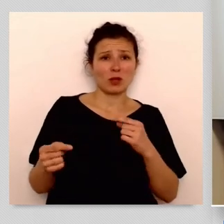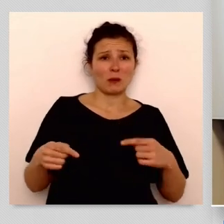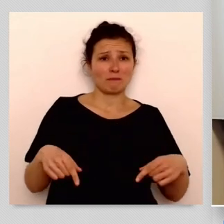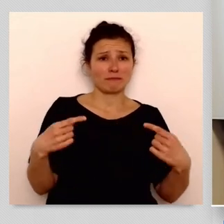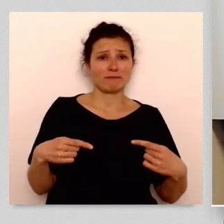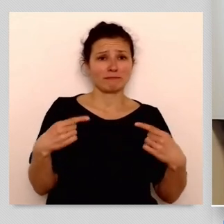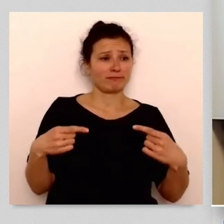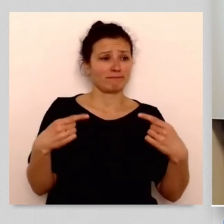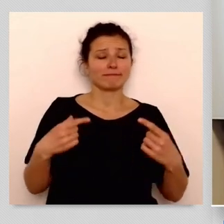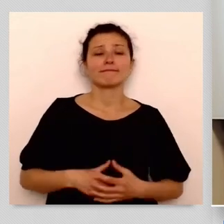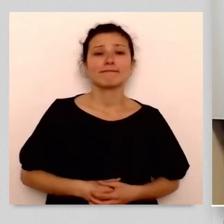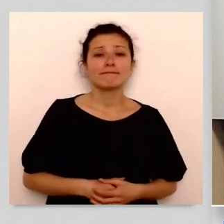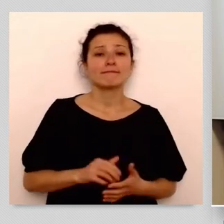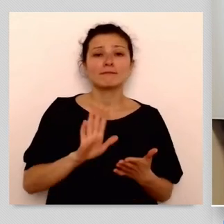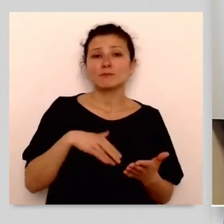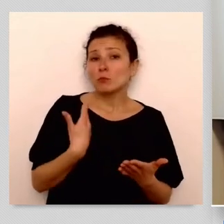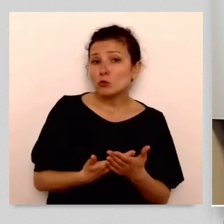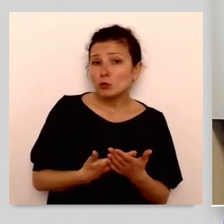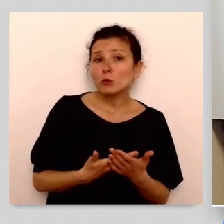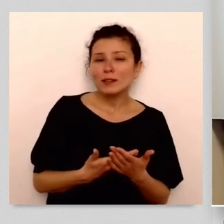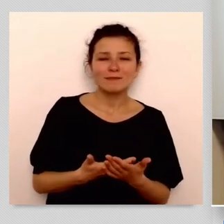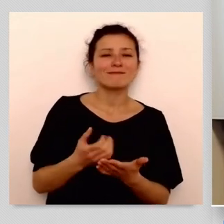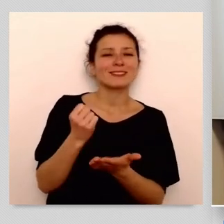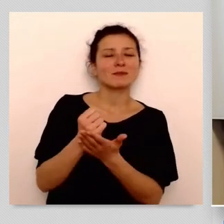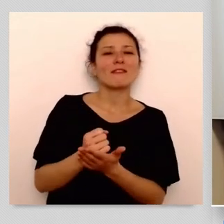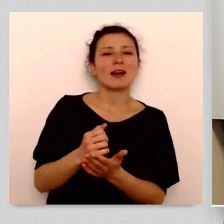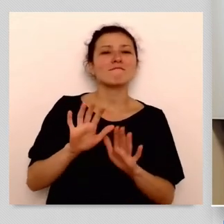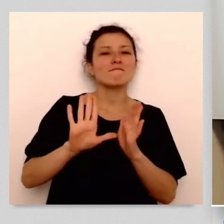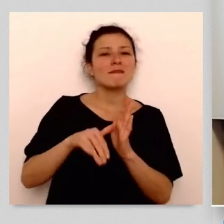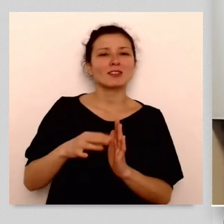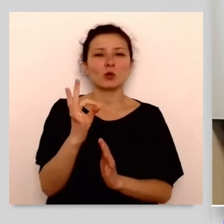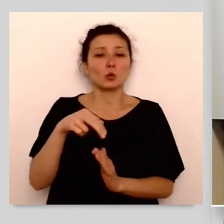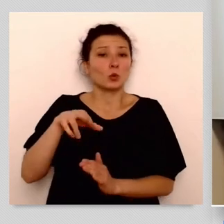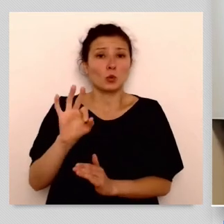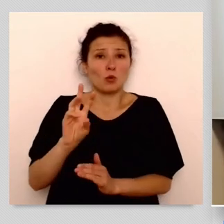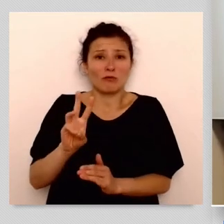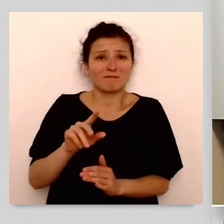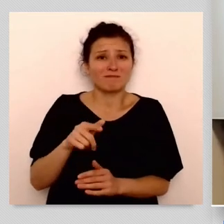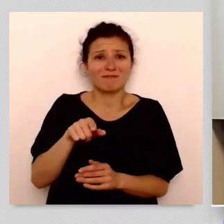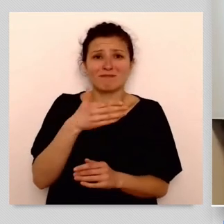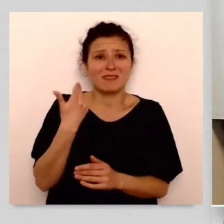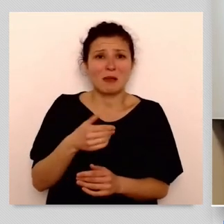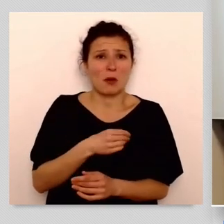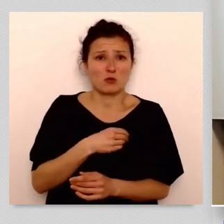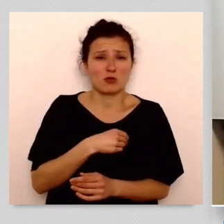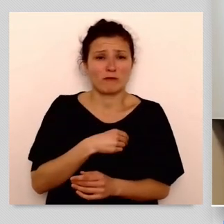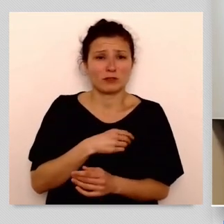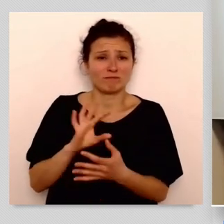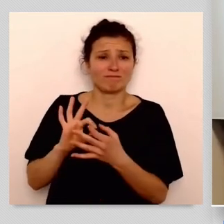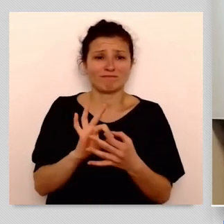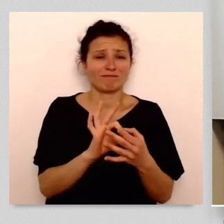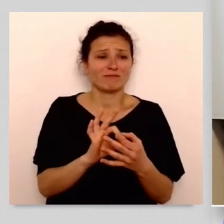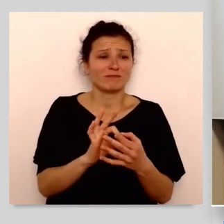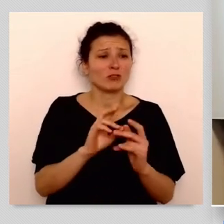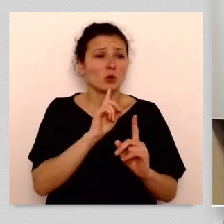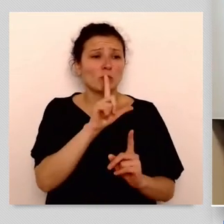przykładem tutaj, takim jak w Soczewce, jest kwestia Turowa, gdzie po prostu brakuje uczciwości w stosunku do rozmowy ze